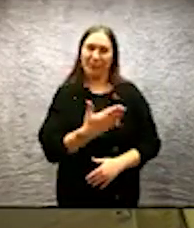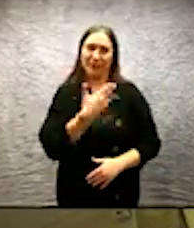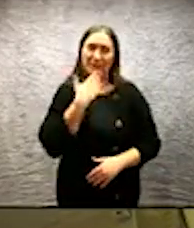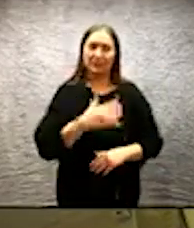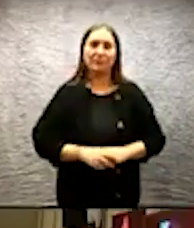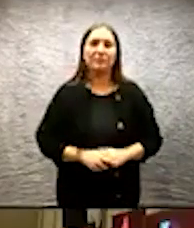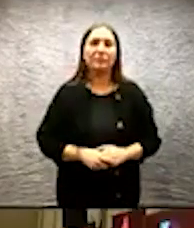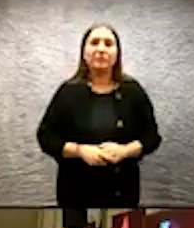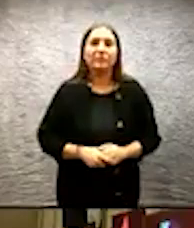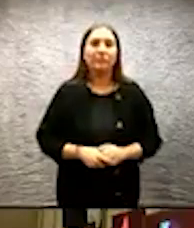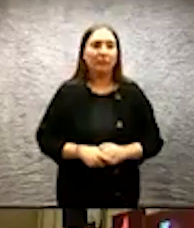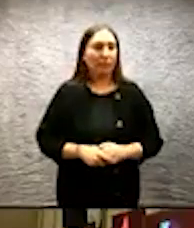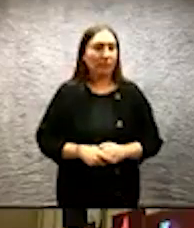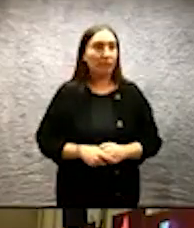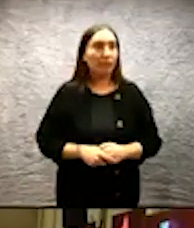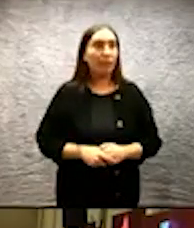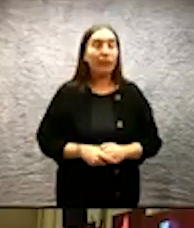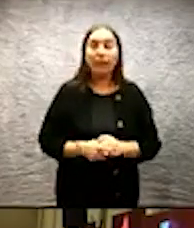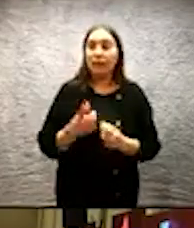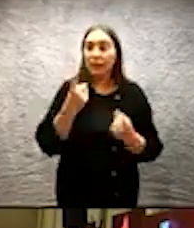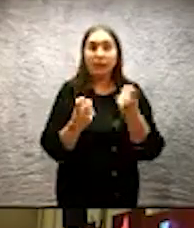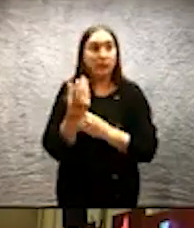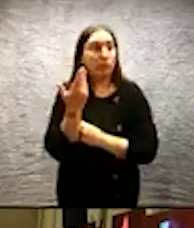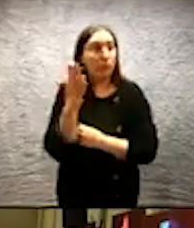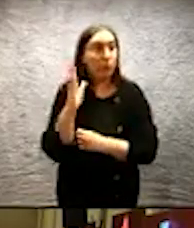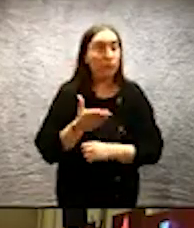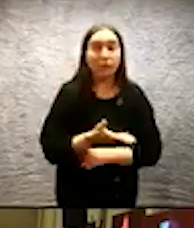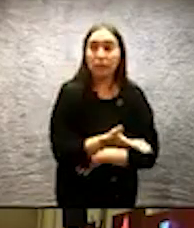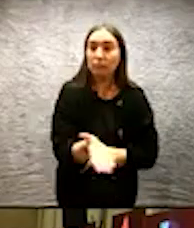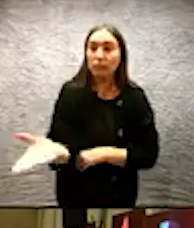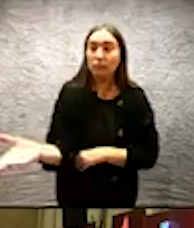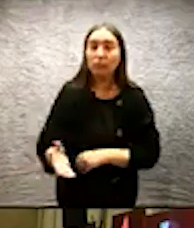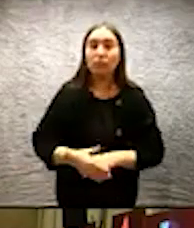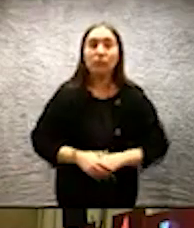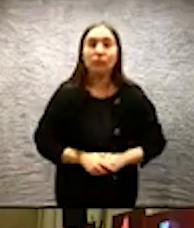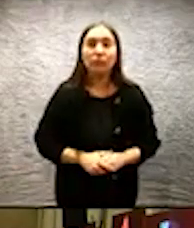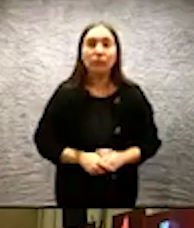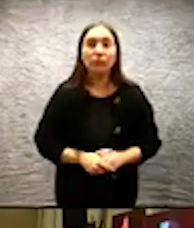Alors, après cette question, M. Deberg, y a-t-il d'autres questions ? On sent